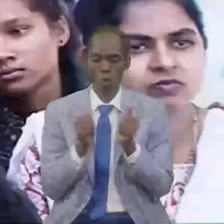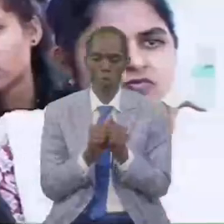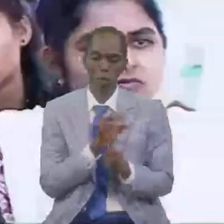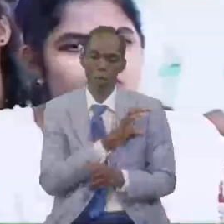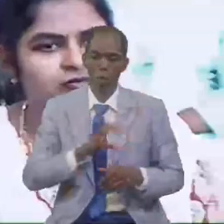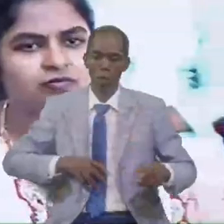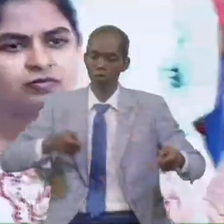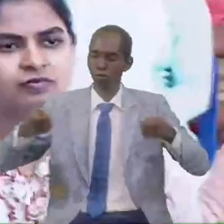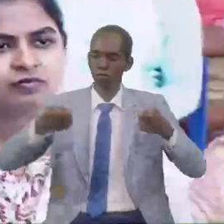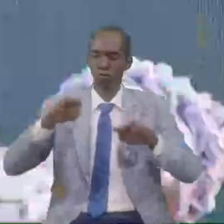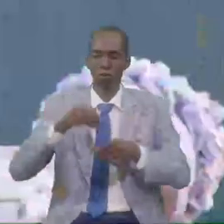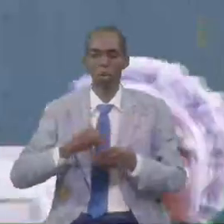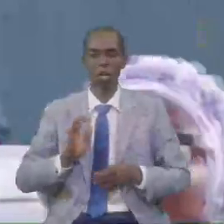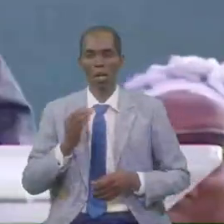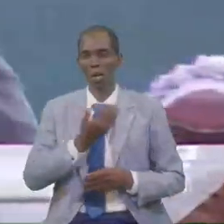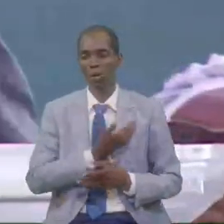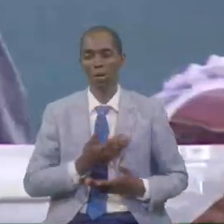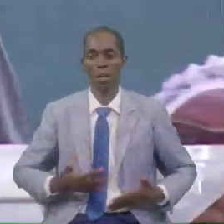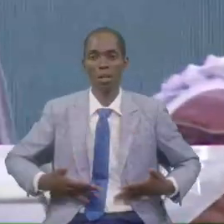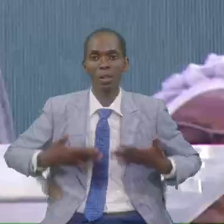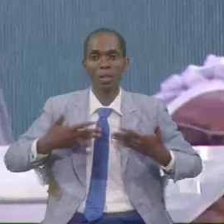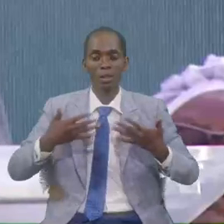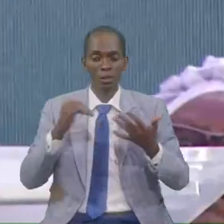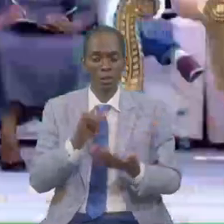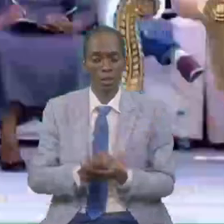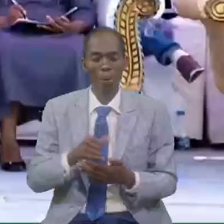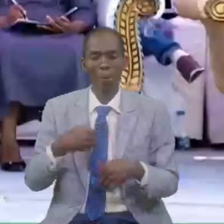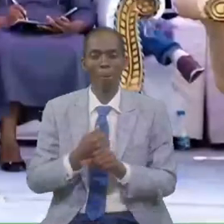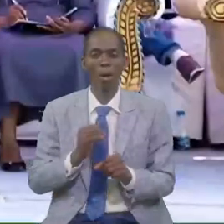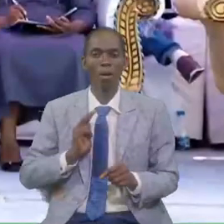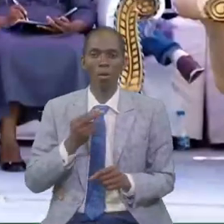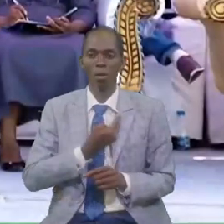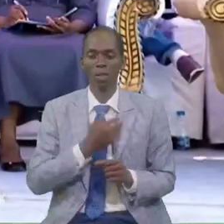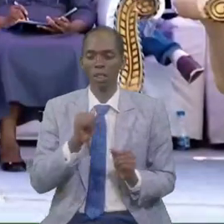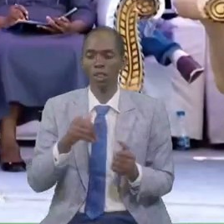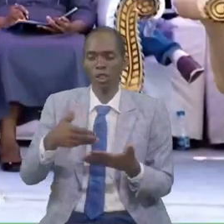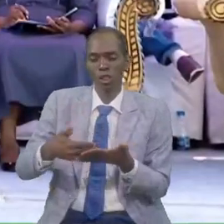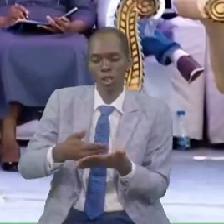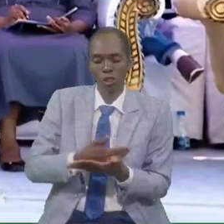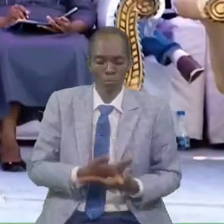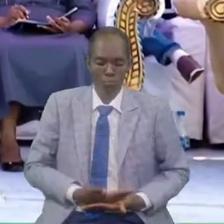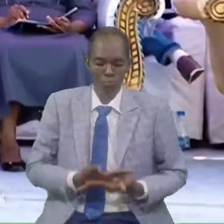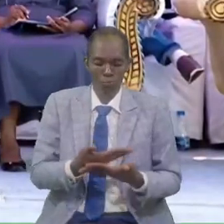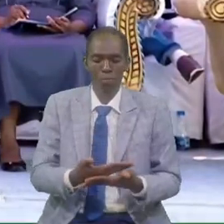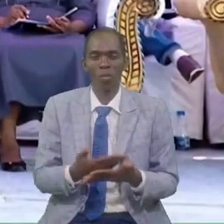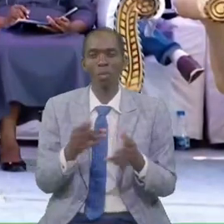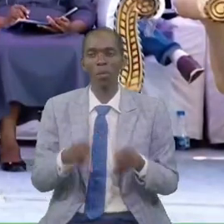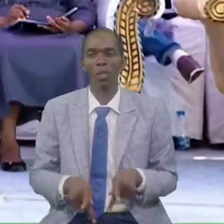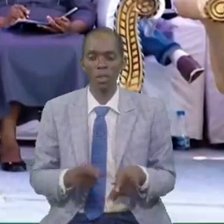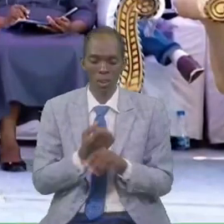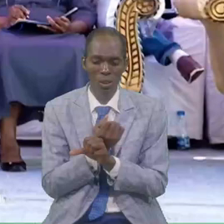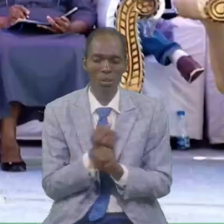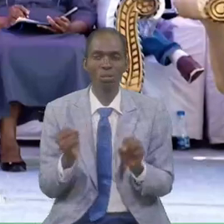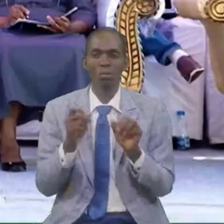c'est le contrôle de Christ dans nos vies qui fait de nous une nouvelle personne. Né de